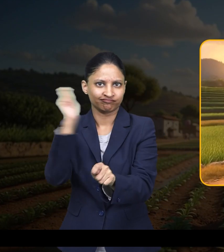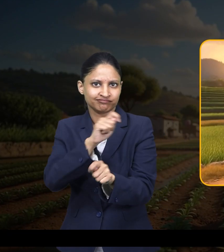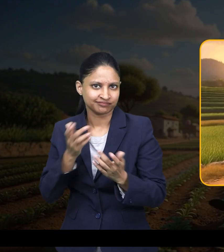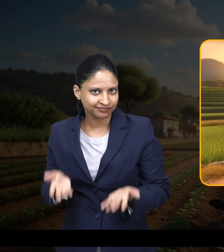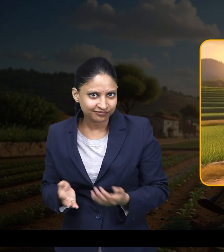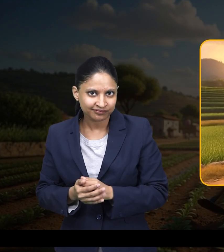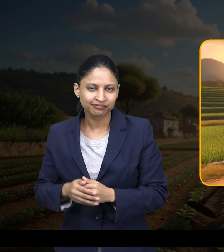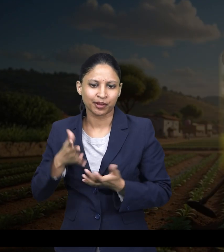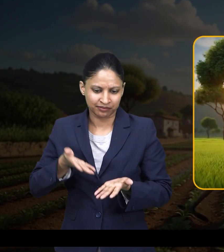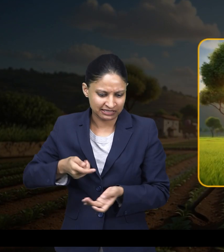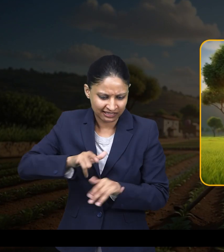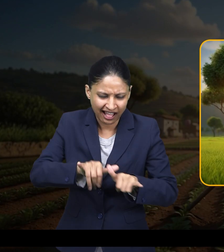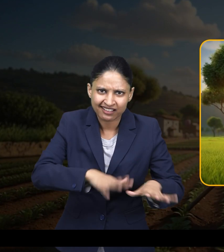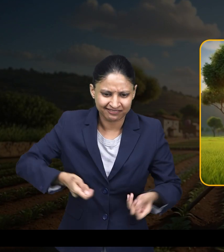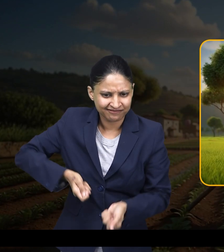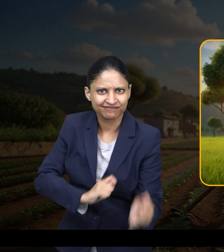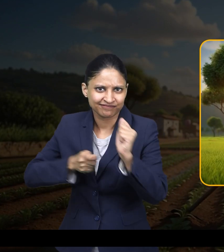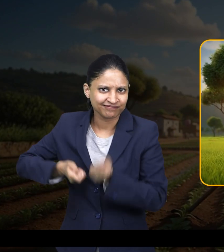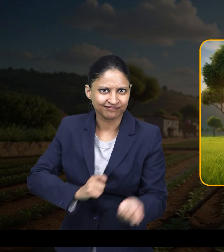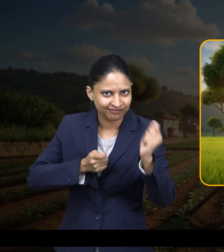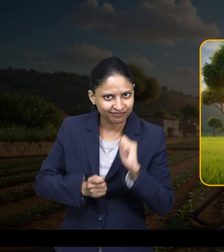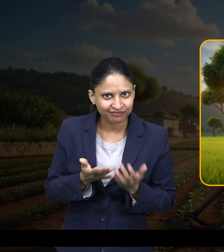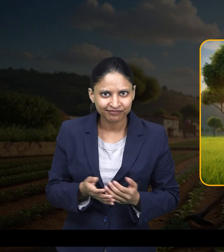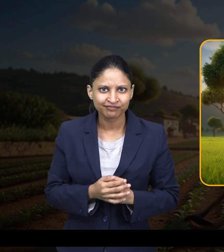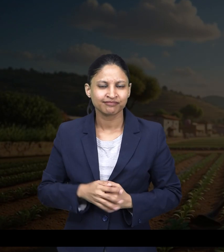बैलगाडी, कुदळ,